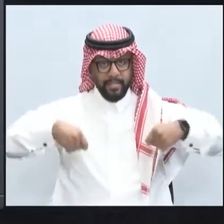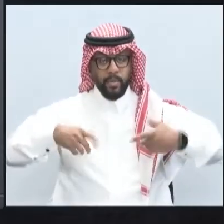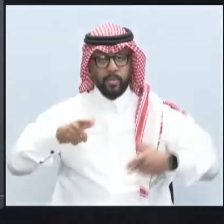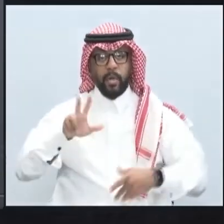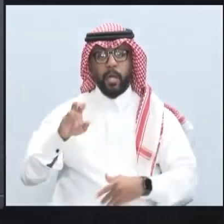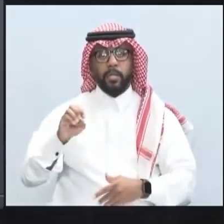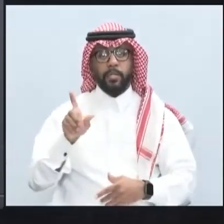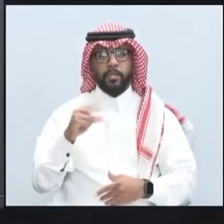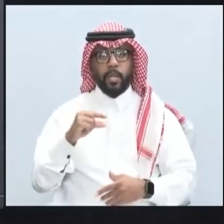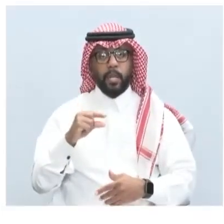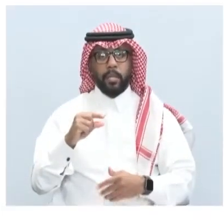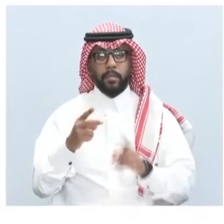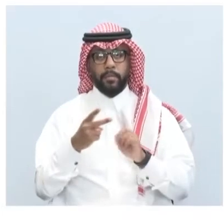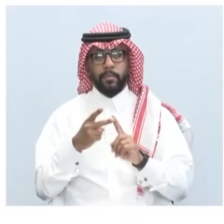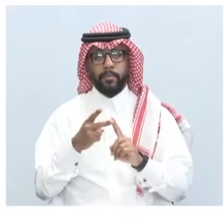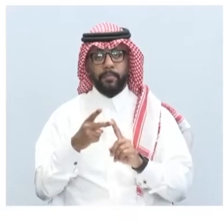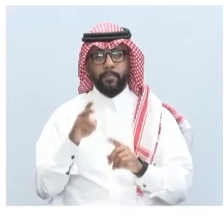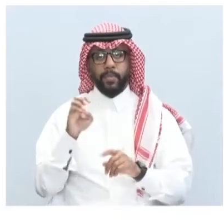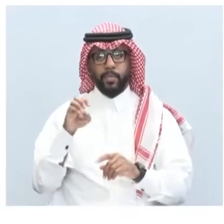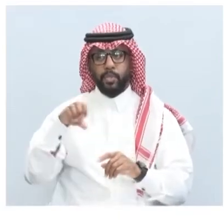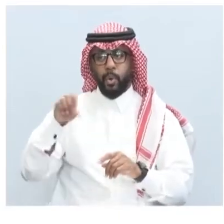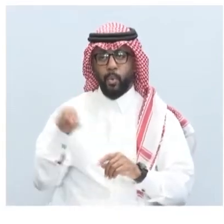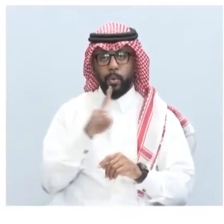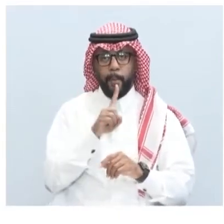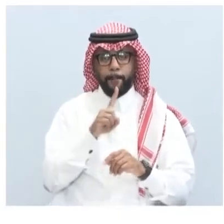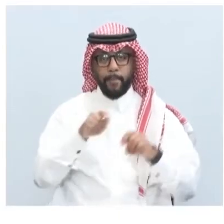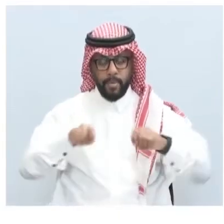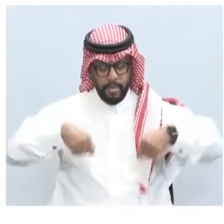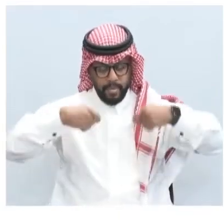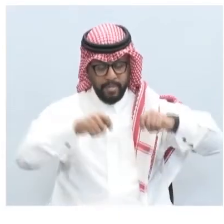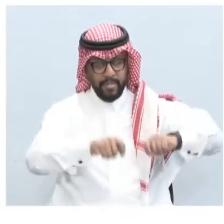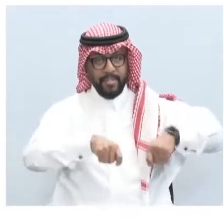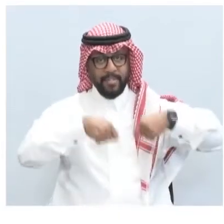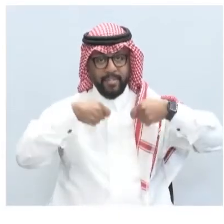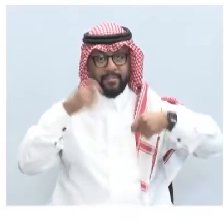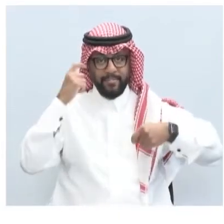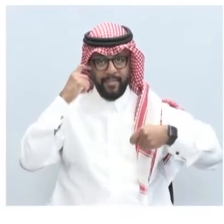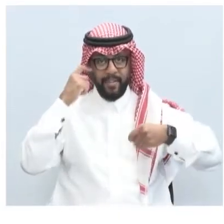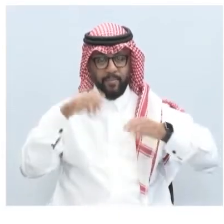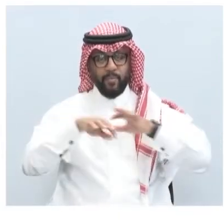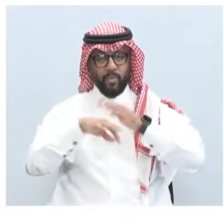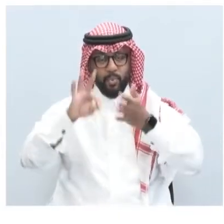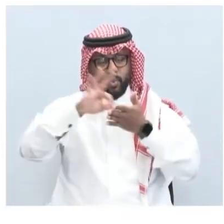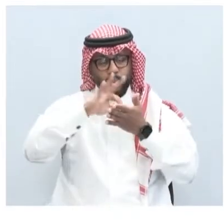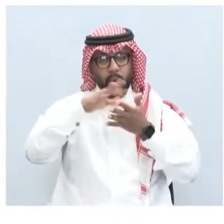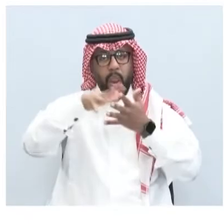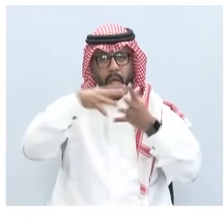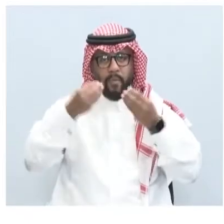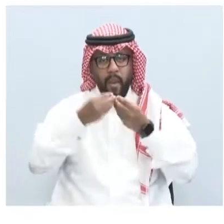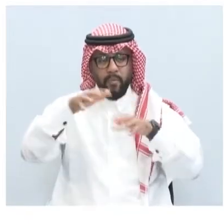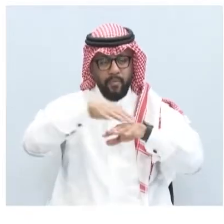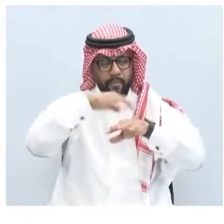الجورب فانه ما يلبس على الرجل من الصوف والقطن